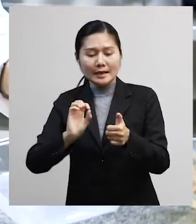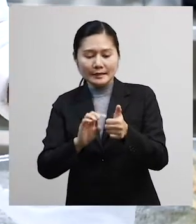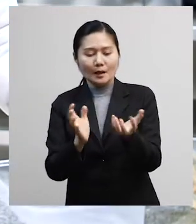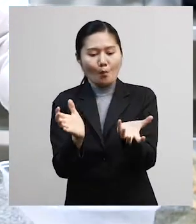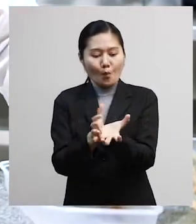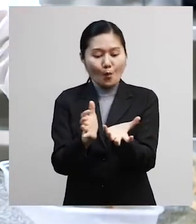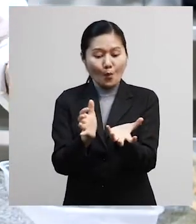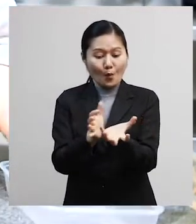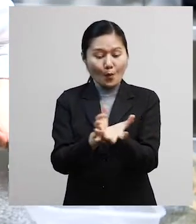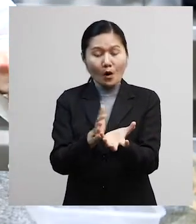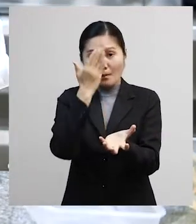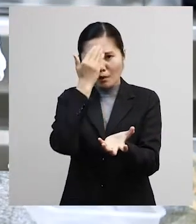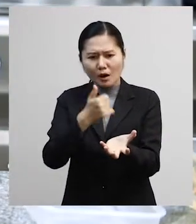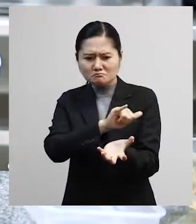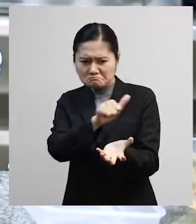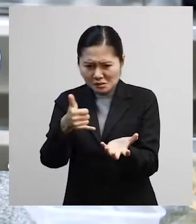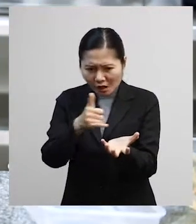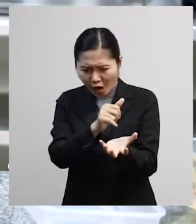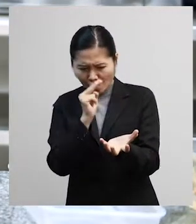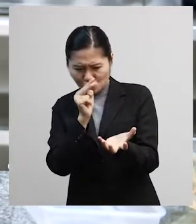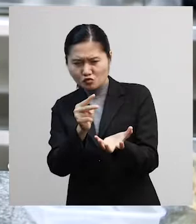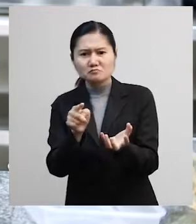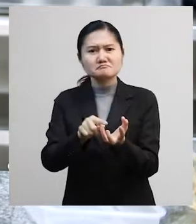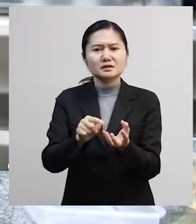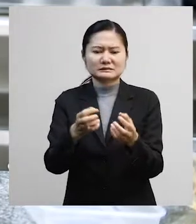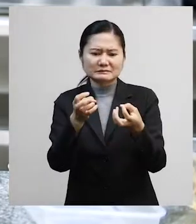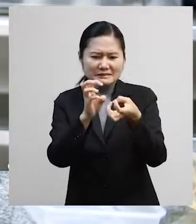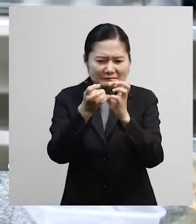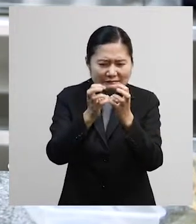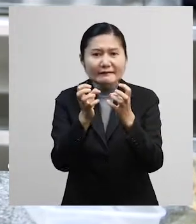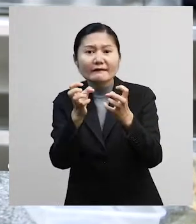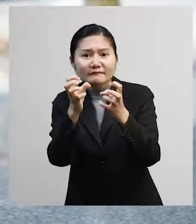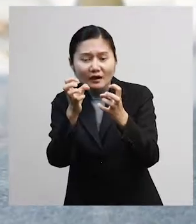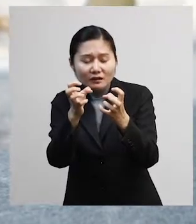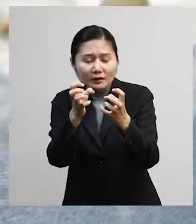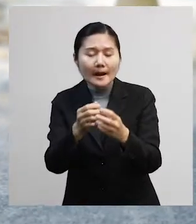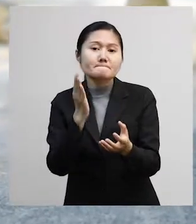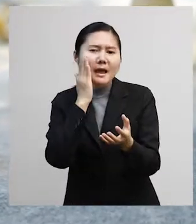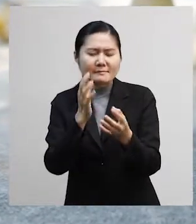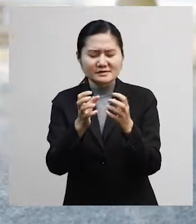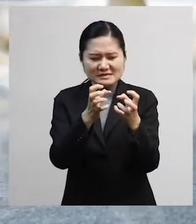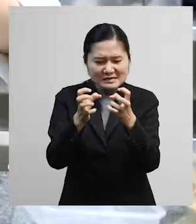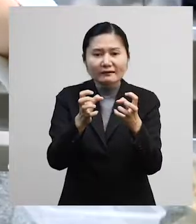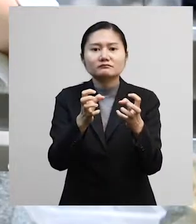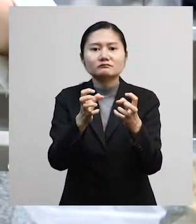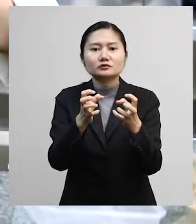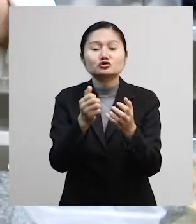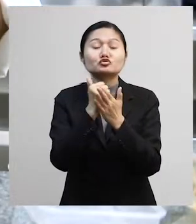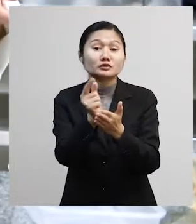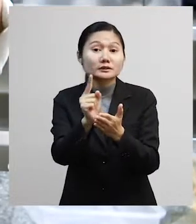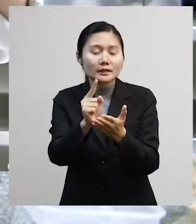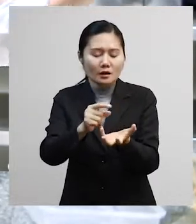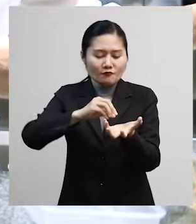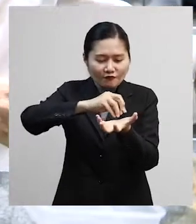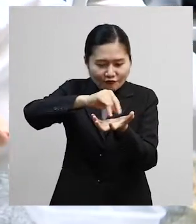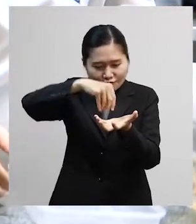ลงไปค่ะเพราะว่าบางทีเนี่ยเราอาจจะเจอเบกกิ้งโซดาที่เขาเกาะกันเป็นก้อนๆนะคะหรือว่าแป้งที่เป็นก้อนๆก็จะได้ช่วยให้เขากระ